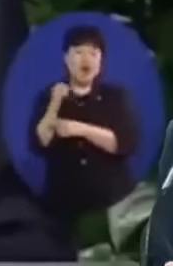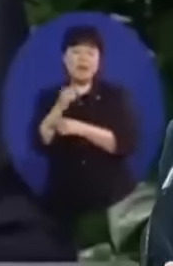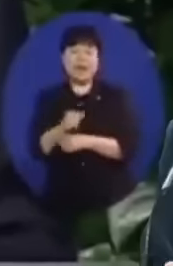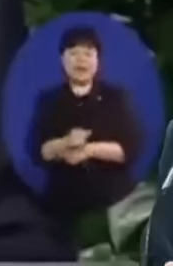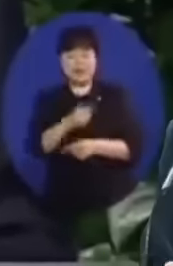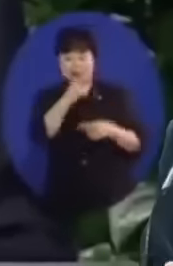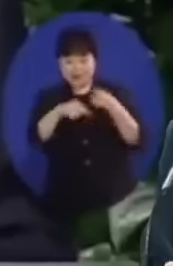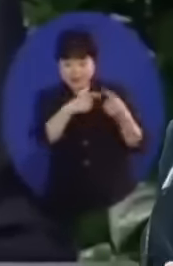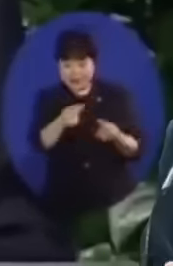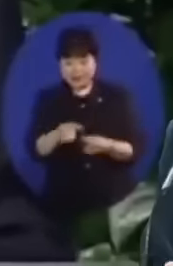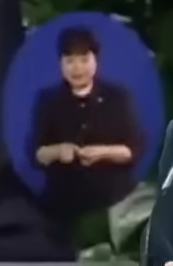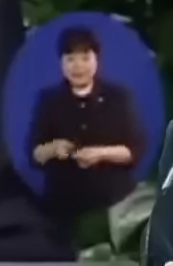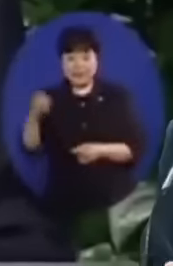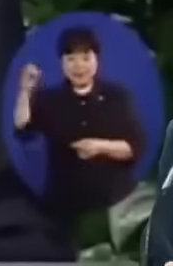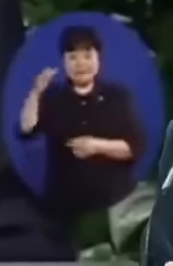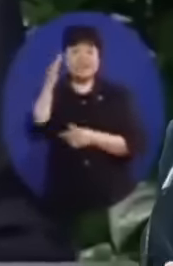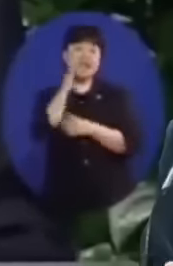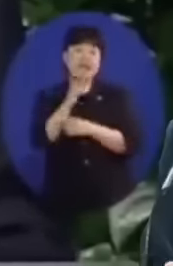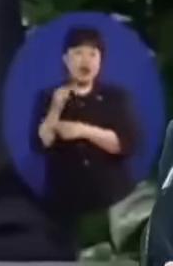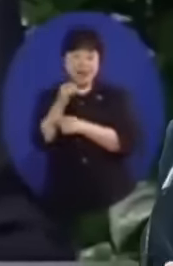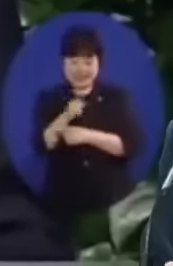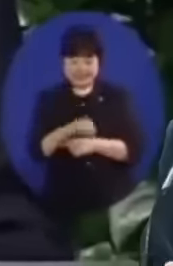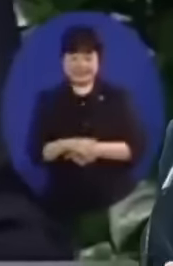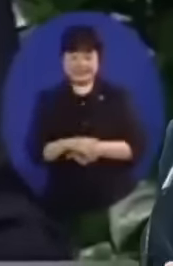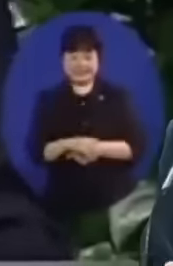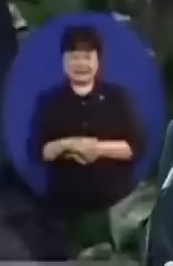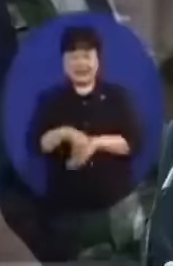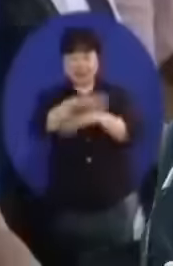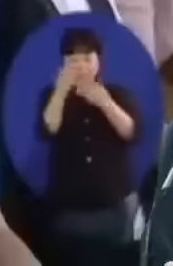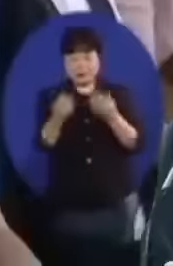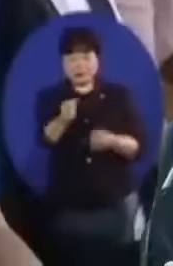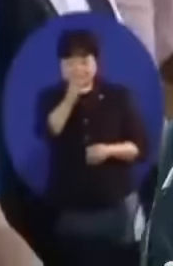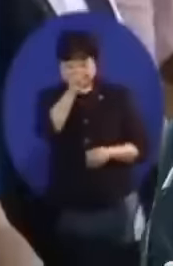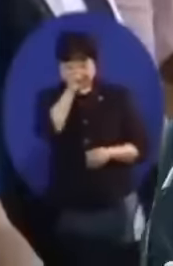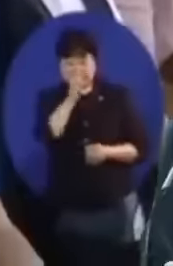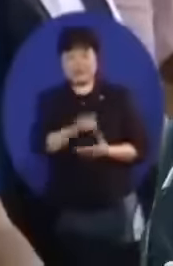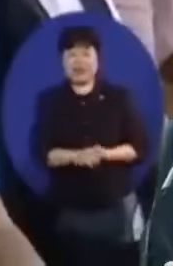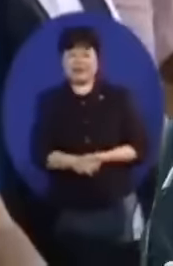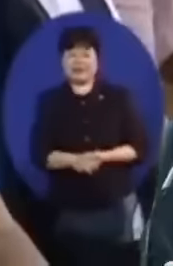따라 말씀했습니다. 빛의 열매는 모든 착함과